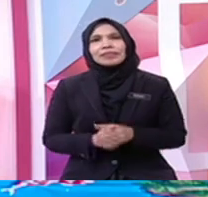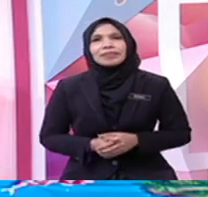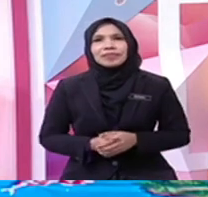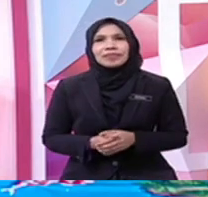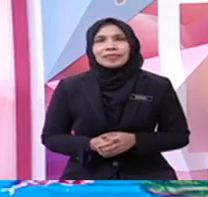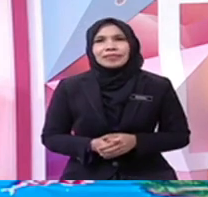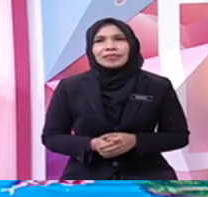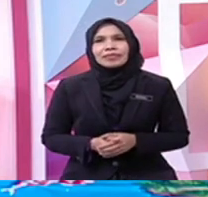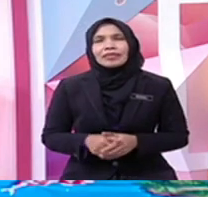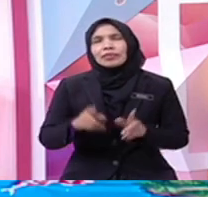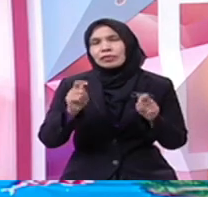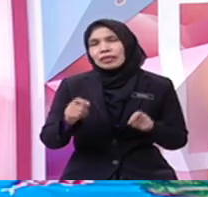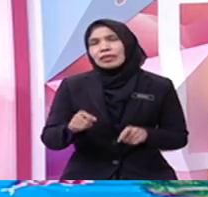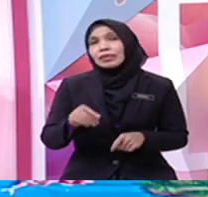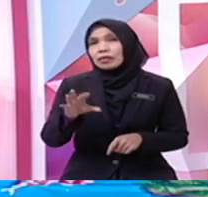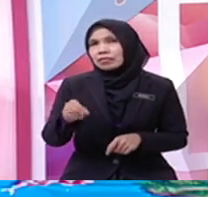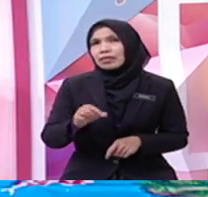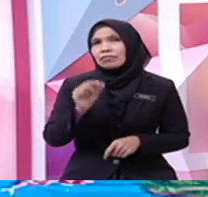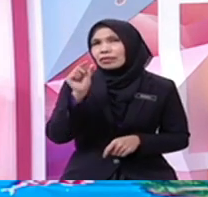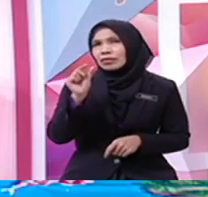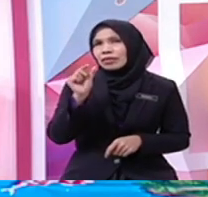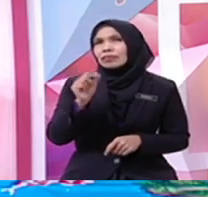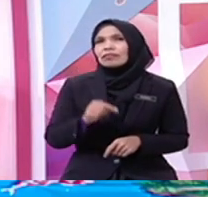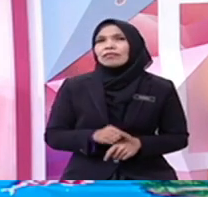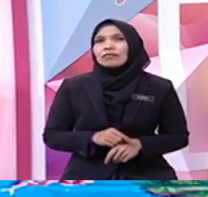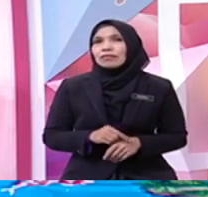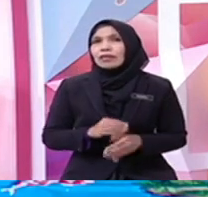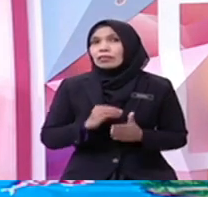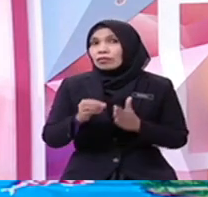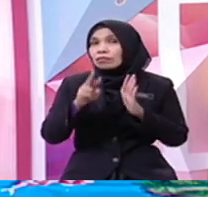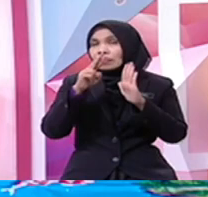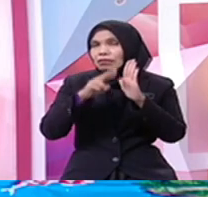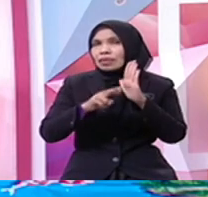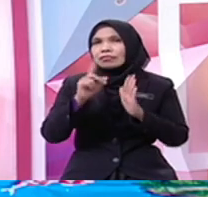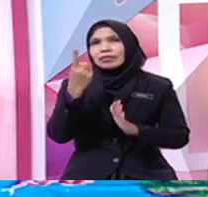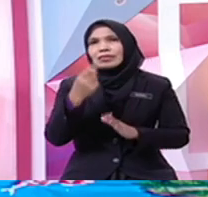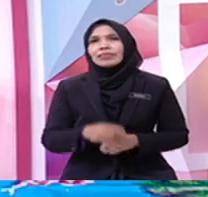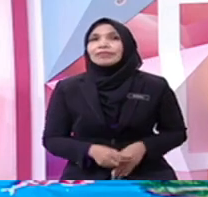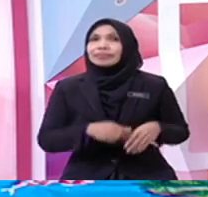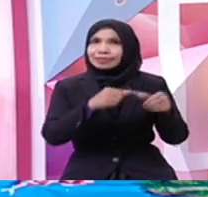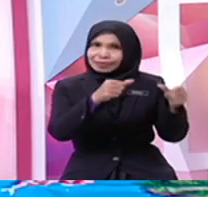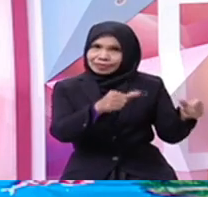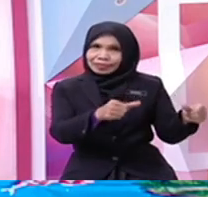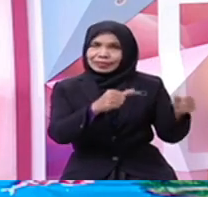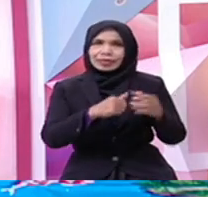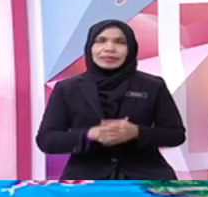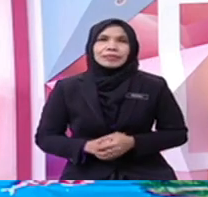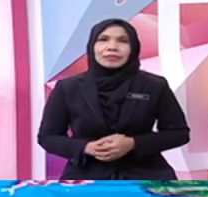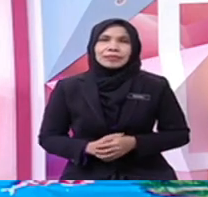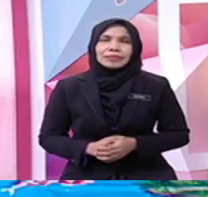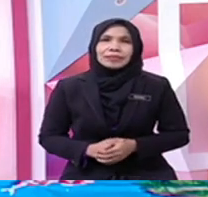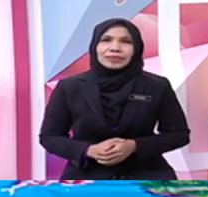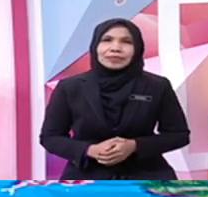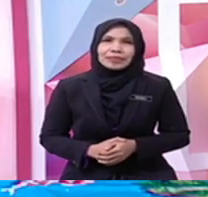keenam beguk ada Bunda yang rendah su tidak sehat dekat-dekat sini dia merekam makanya yang tidak